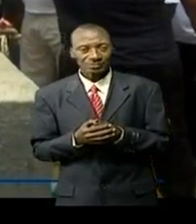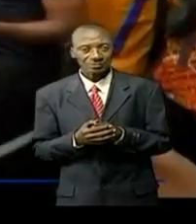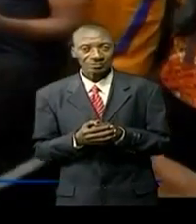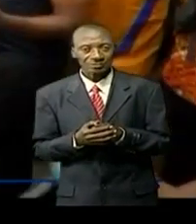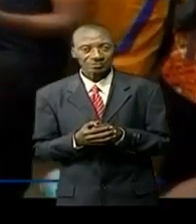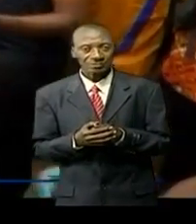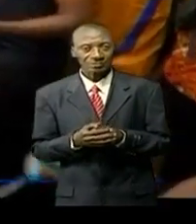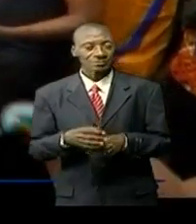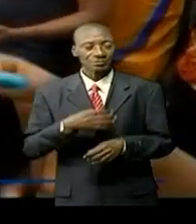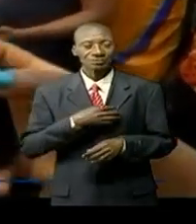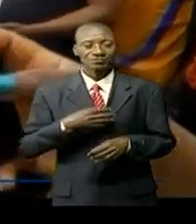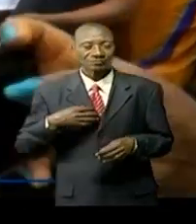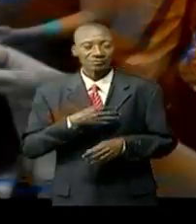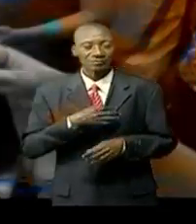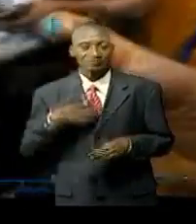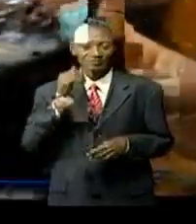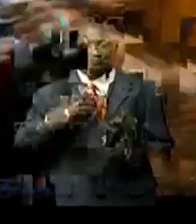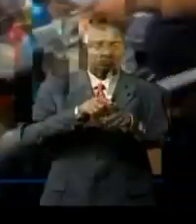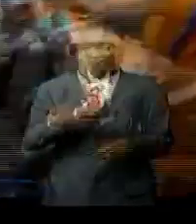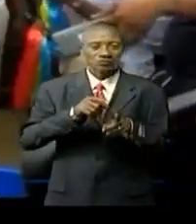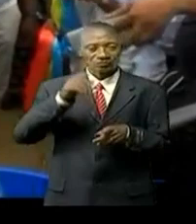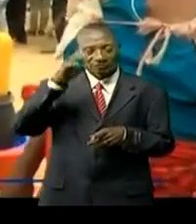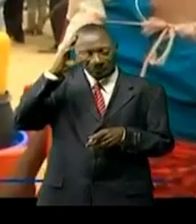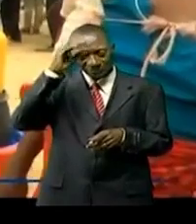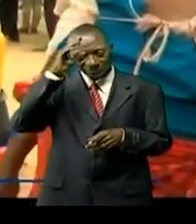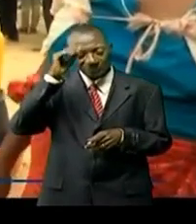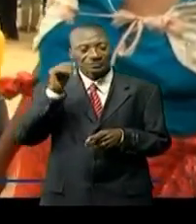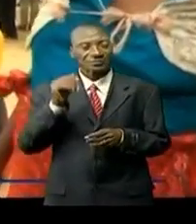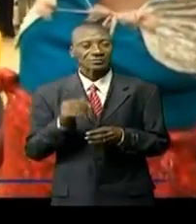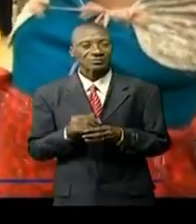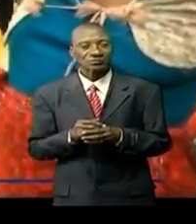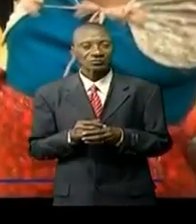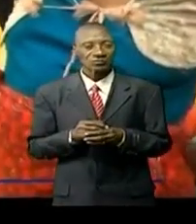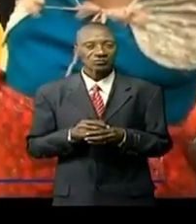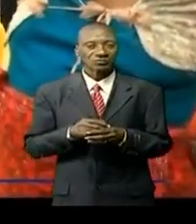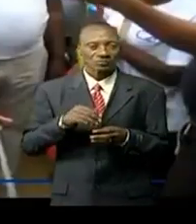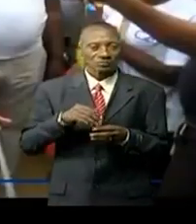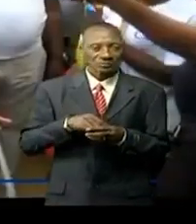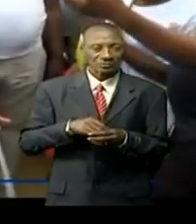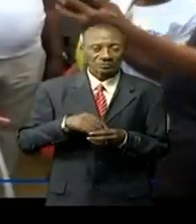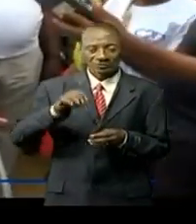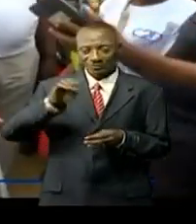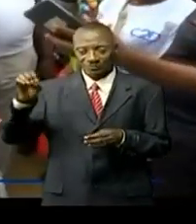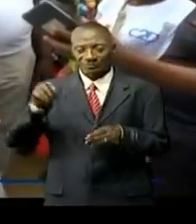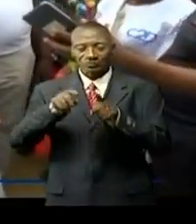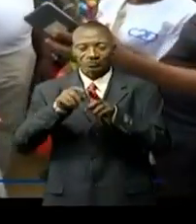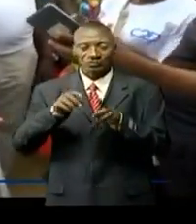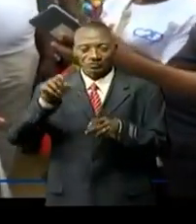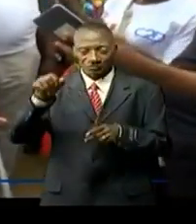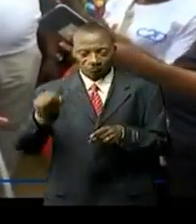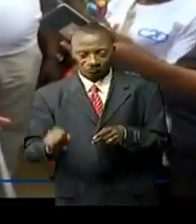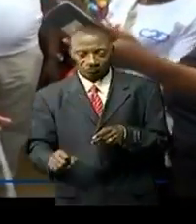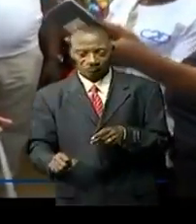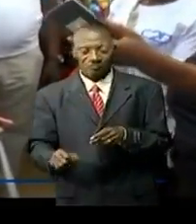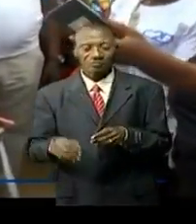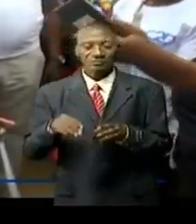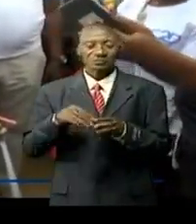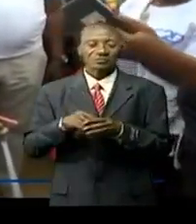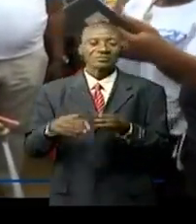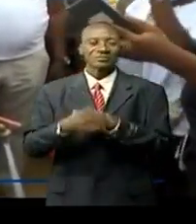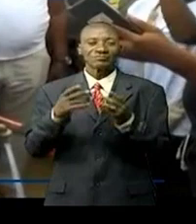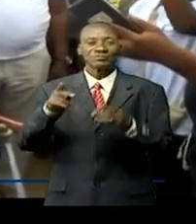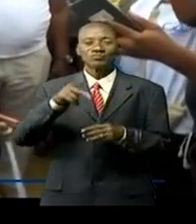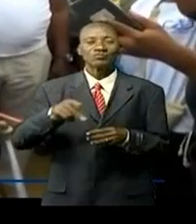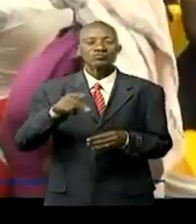femmes, jeunes filles et des enfants, en partie ouest, est et sud des communes urbano-rurales de la ville-province Kinshasa. Le